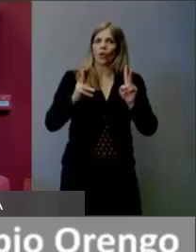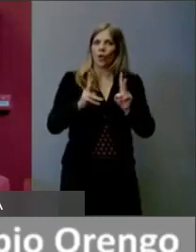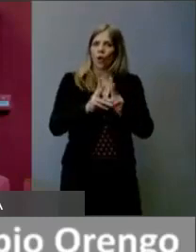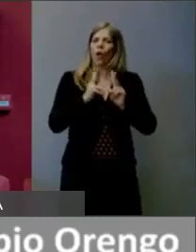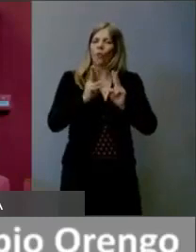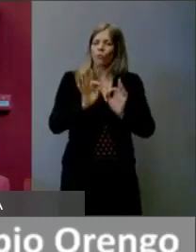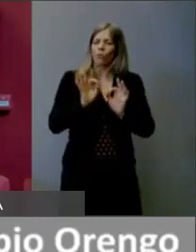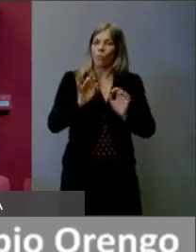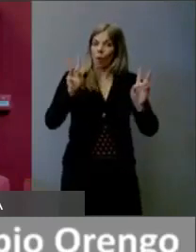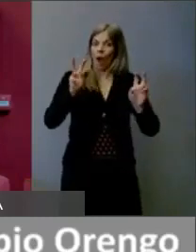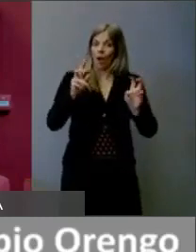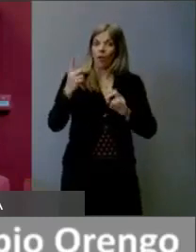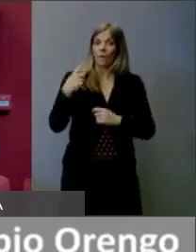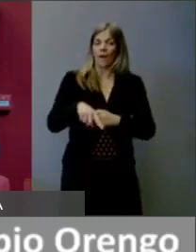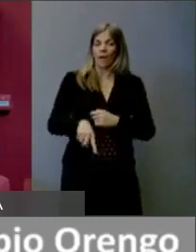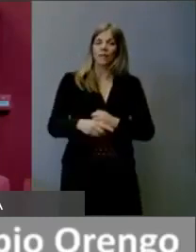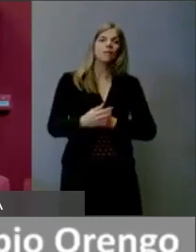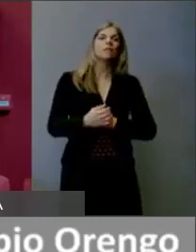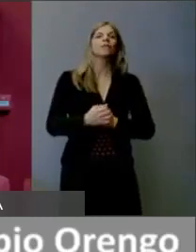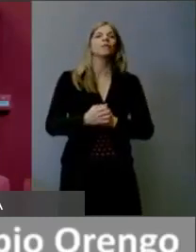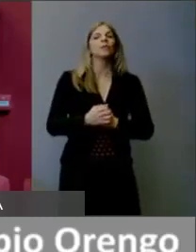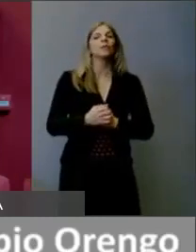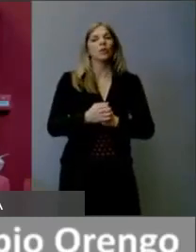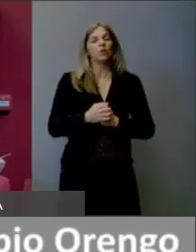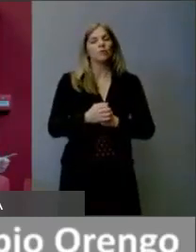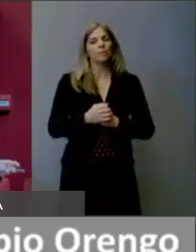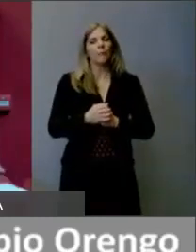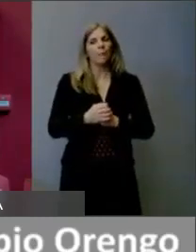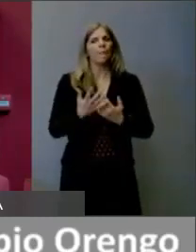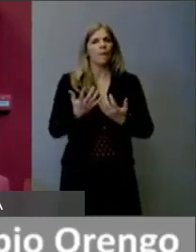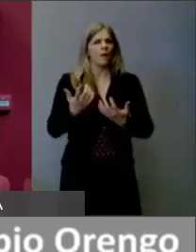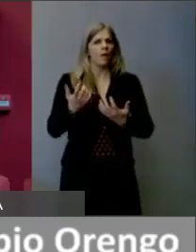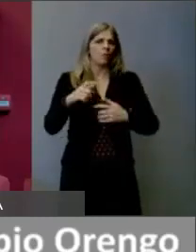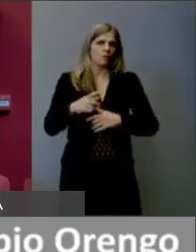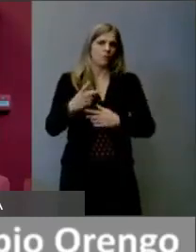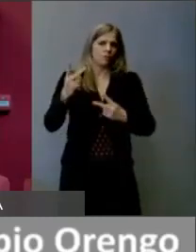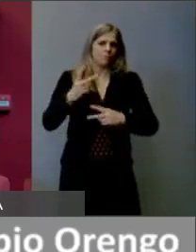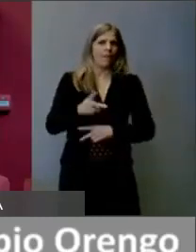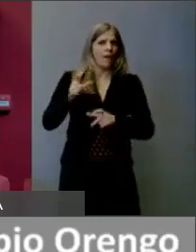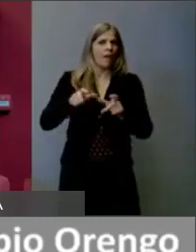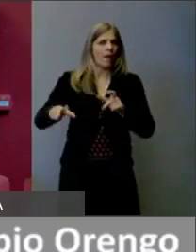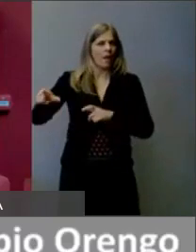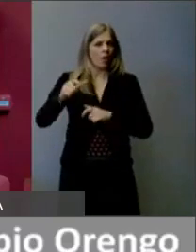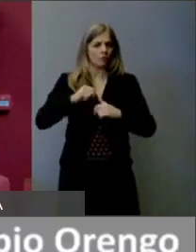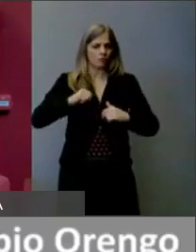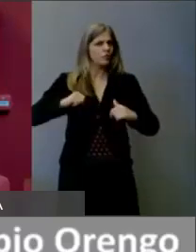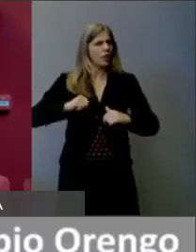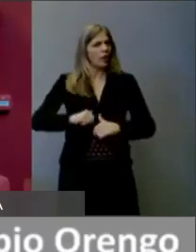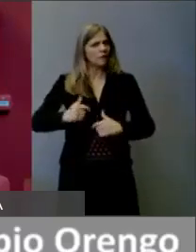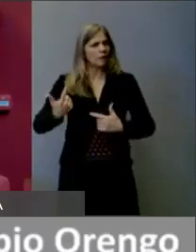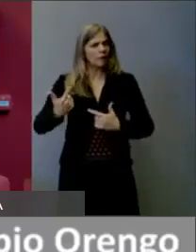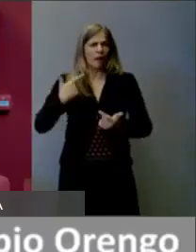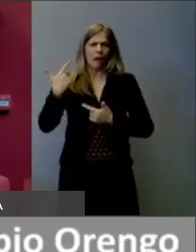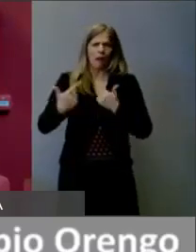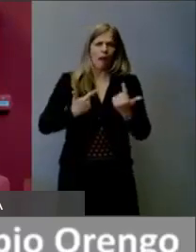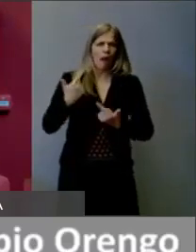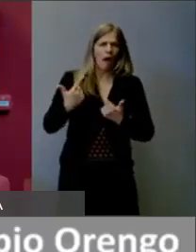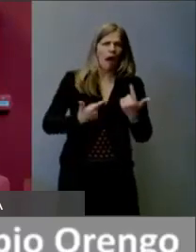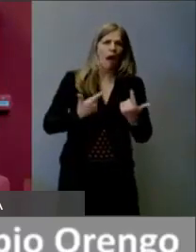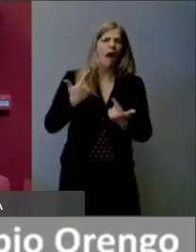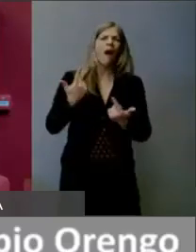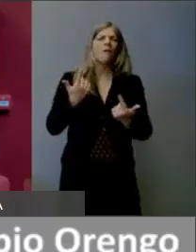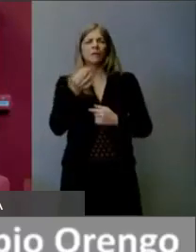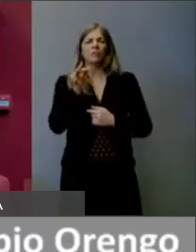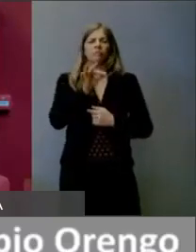su questo tema e sul fatto che i cittadini lamentavano comunque la presenza soprattutto